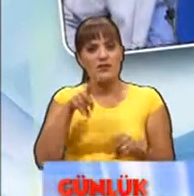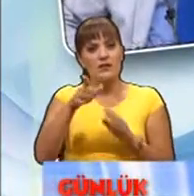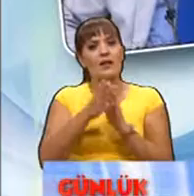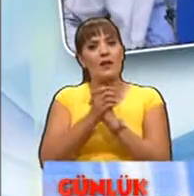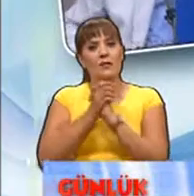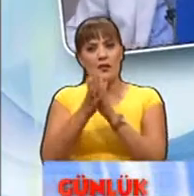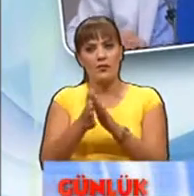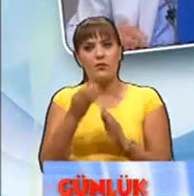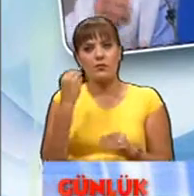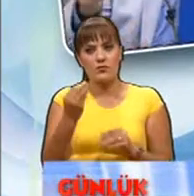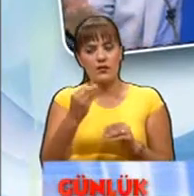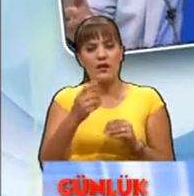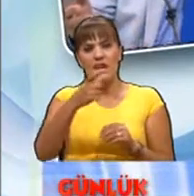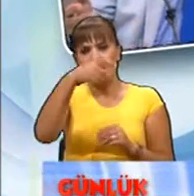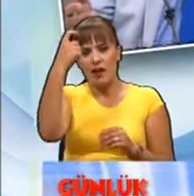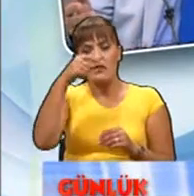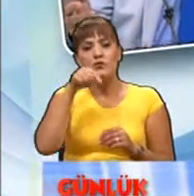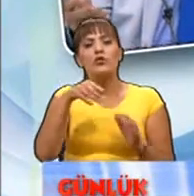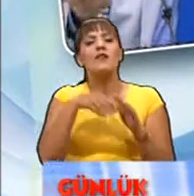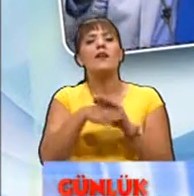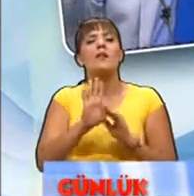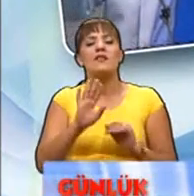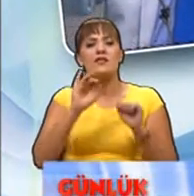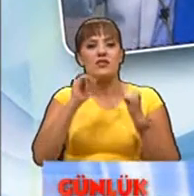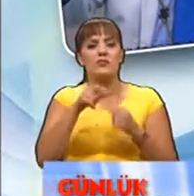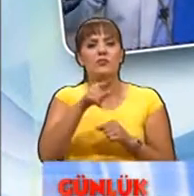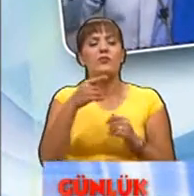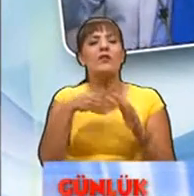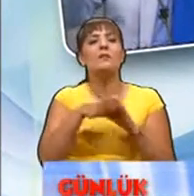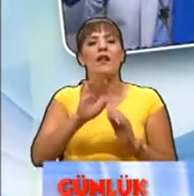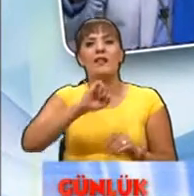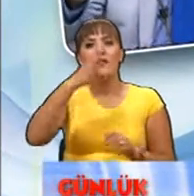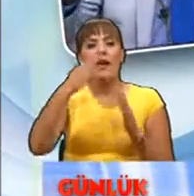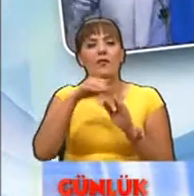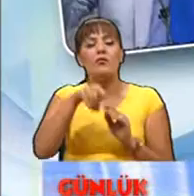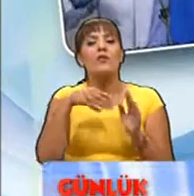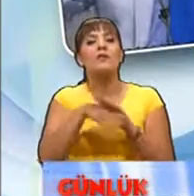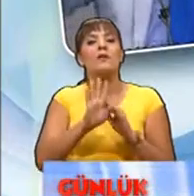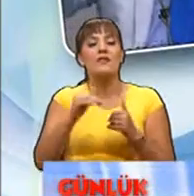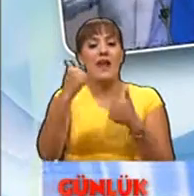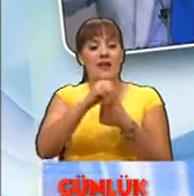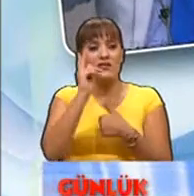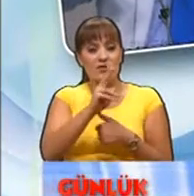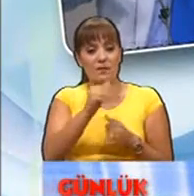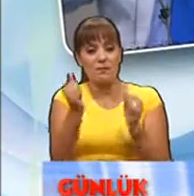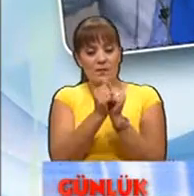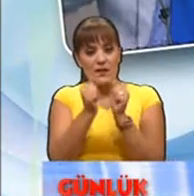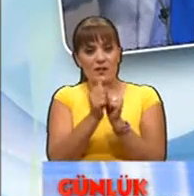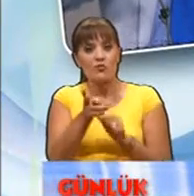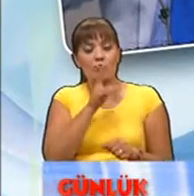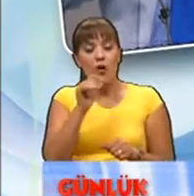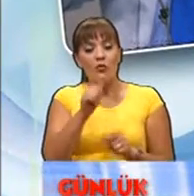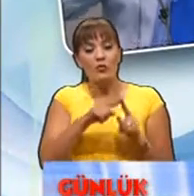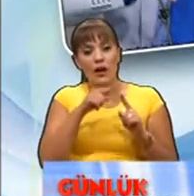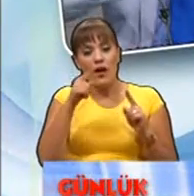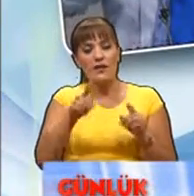sizi tebrik ederim. Güzel. Yazlıklar buraya girmez. Kışlıklar buraya girmez. Dağ evi buraya girmez. Eşlerin birlikte son